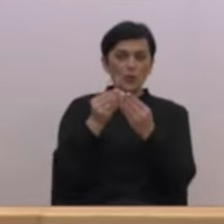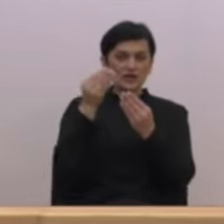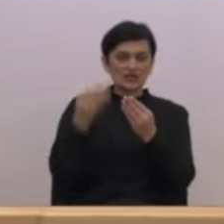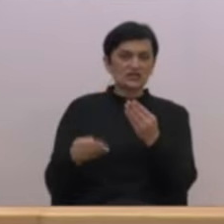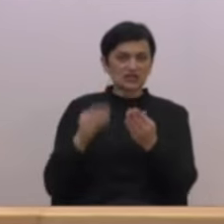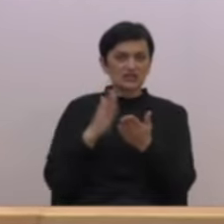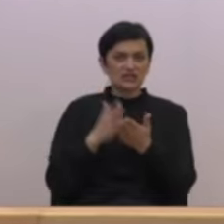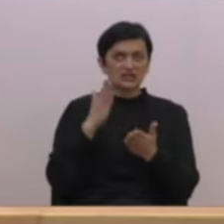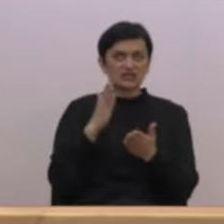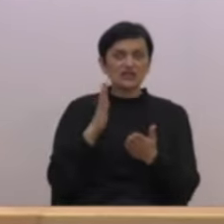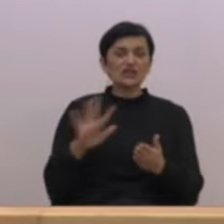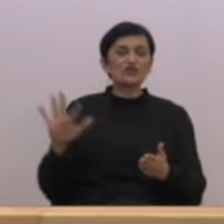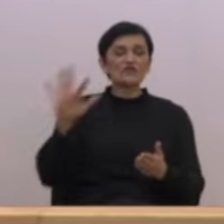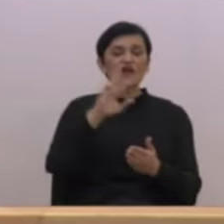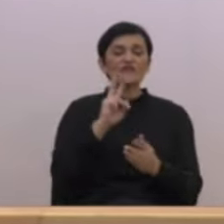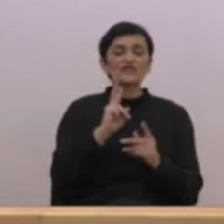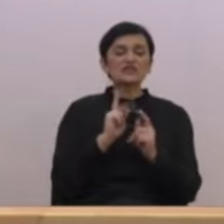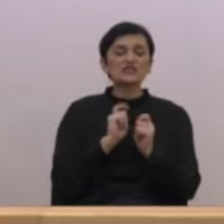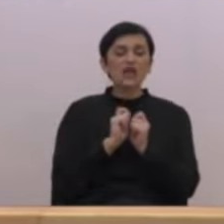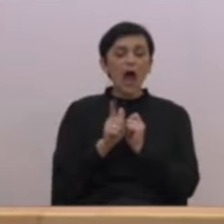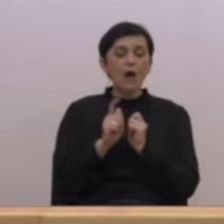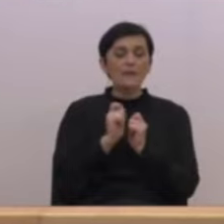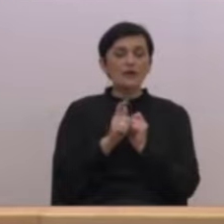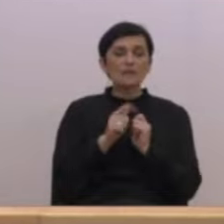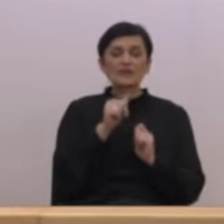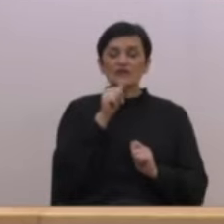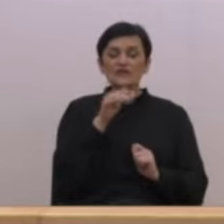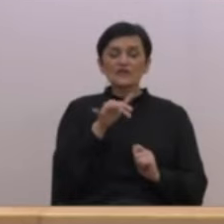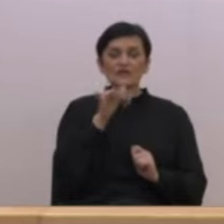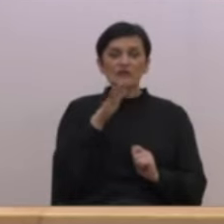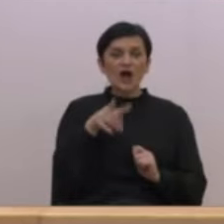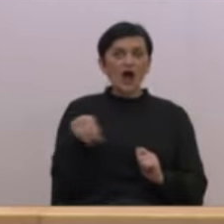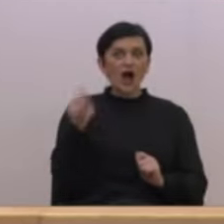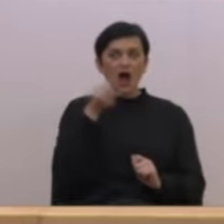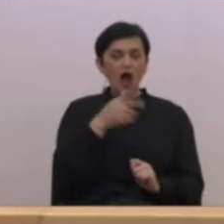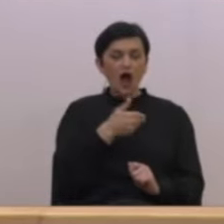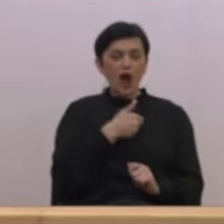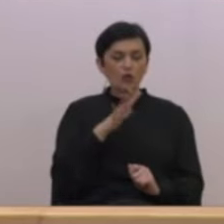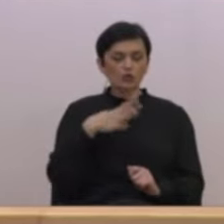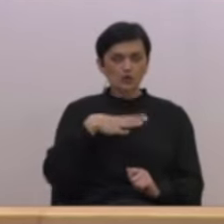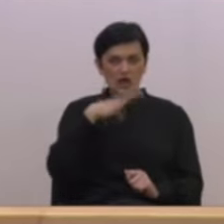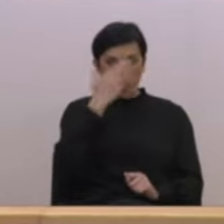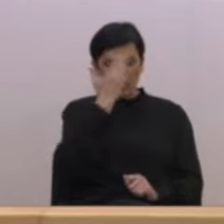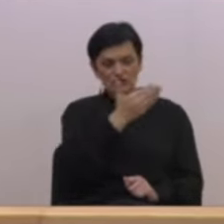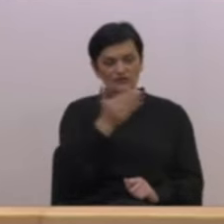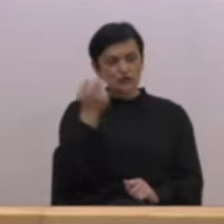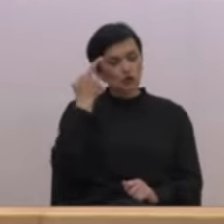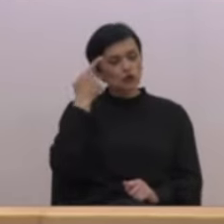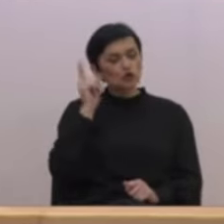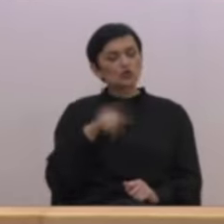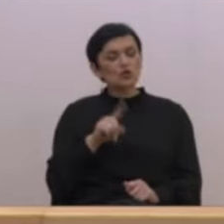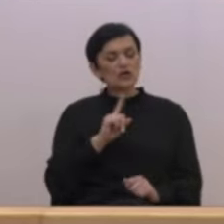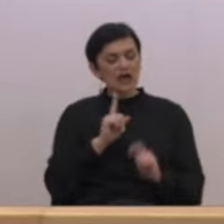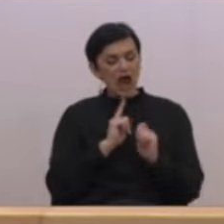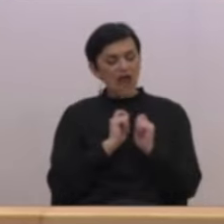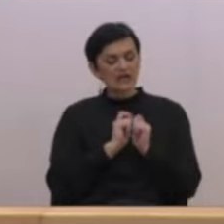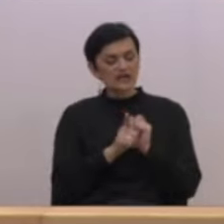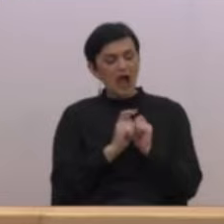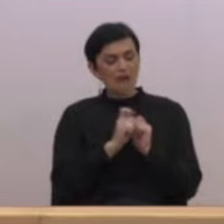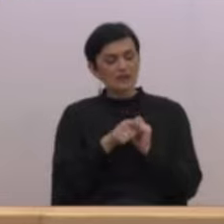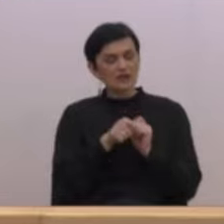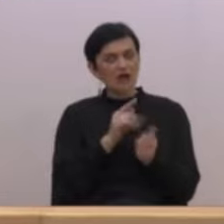იმ ქვეყნების, ვინც აფინანსებენ. რომ თითქოს იმათ არ უნდათ, რომ ქართველმა ხალხმა იცოდეს რა დაფინანსებაა